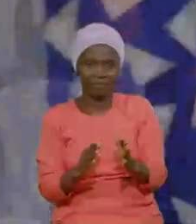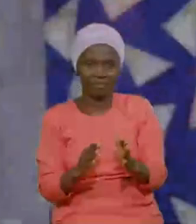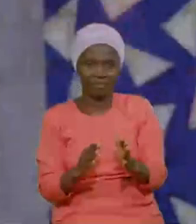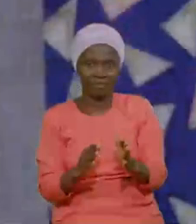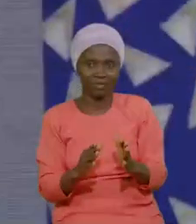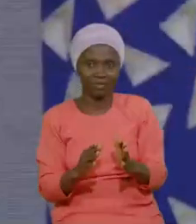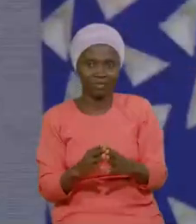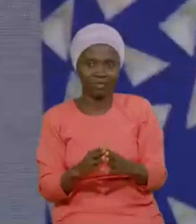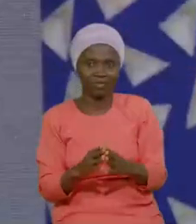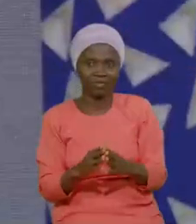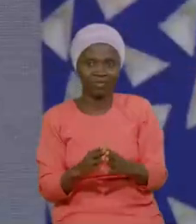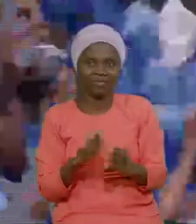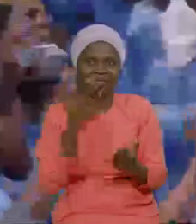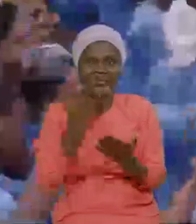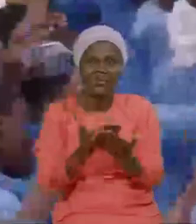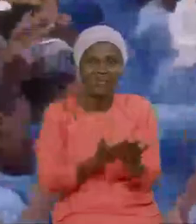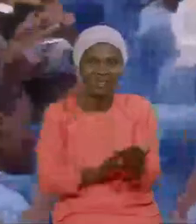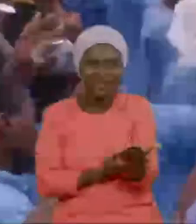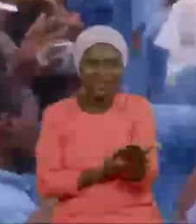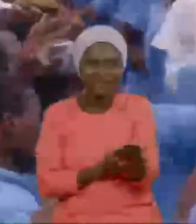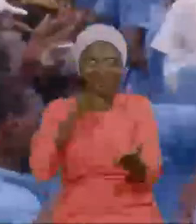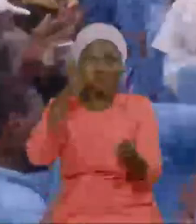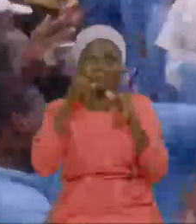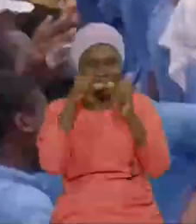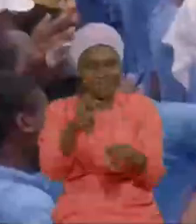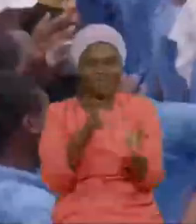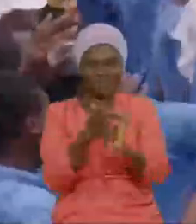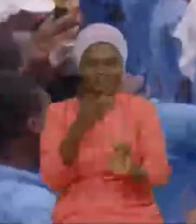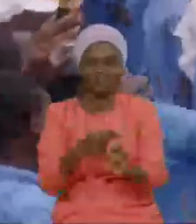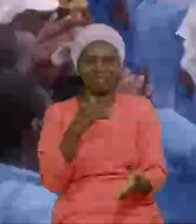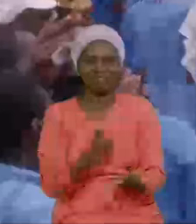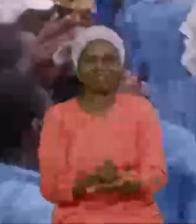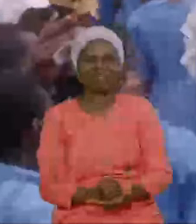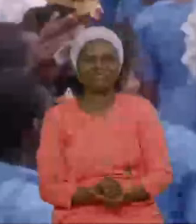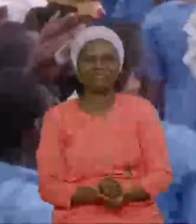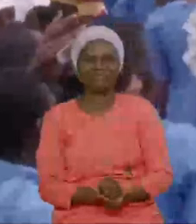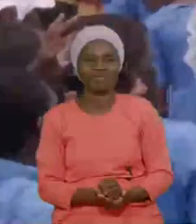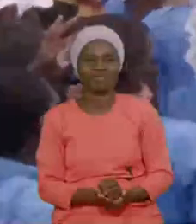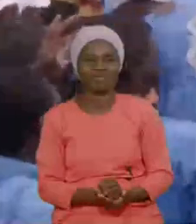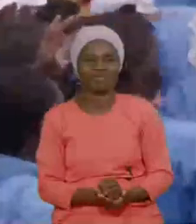Réalisateur, bonjour et que Dieu vous bénisse.